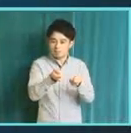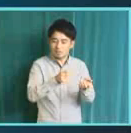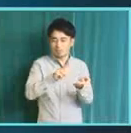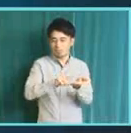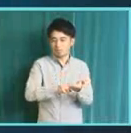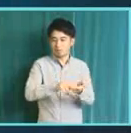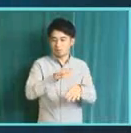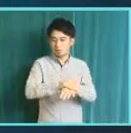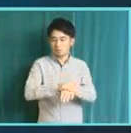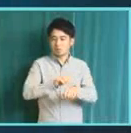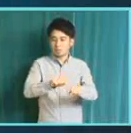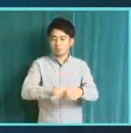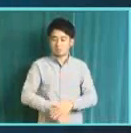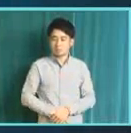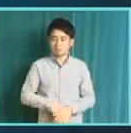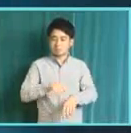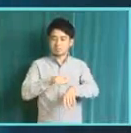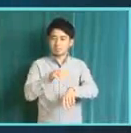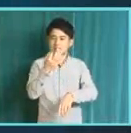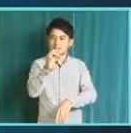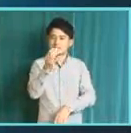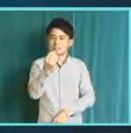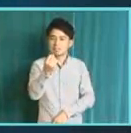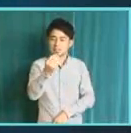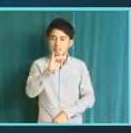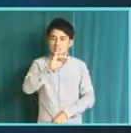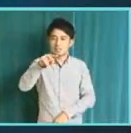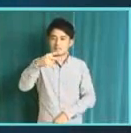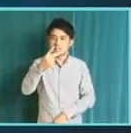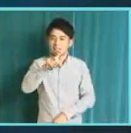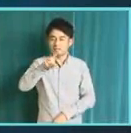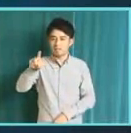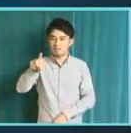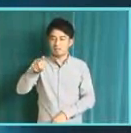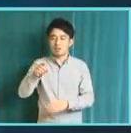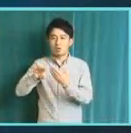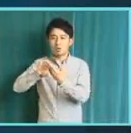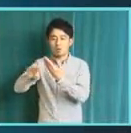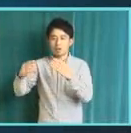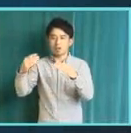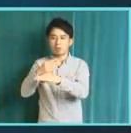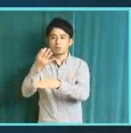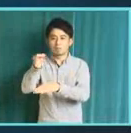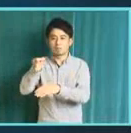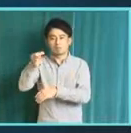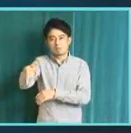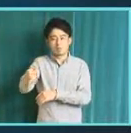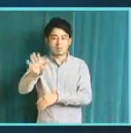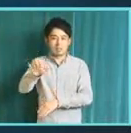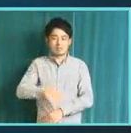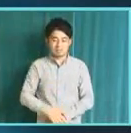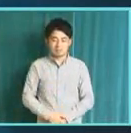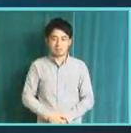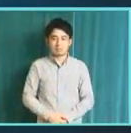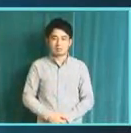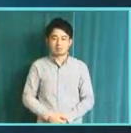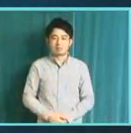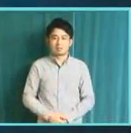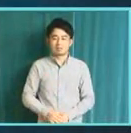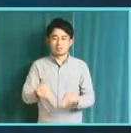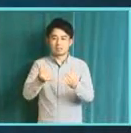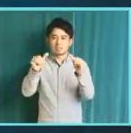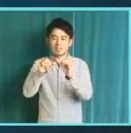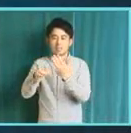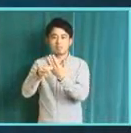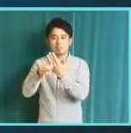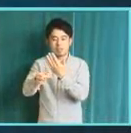ています。時給は1200円で、電車賃やバス代など交通費も必要な分をお支払いいたします。社